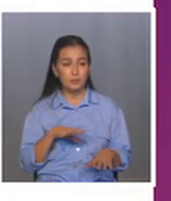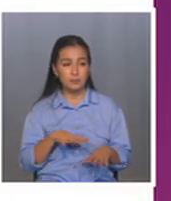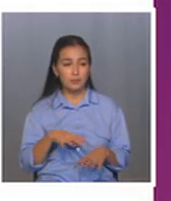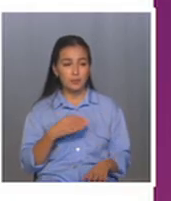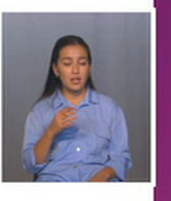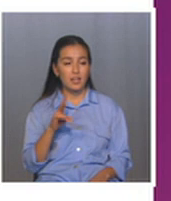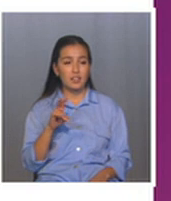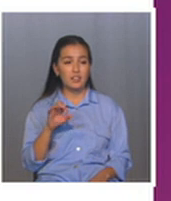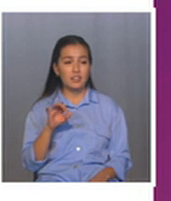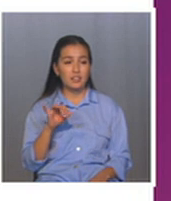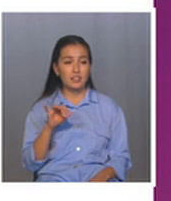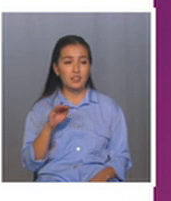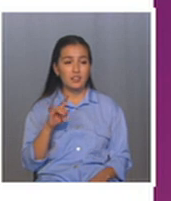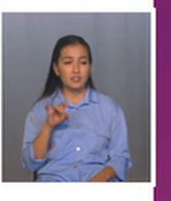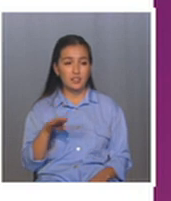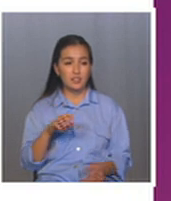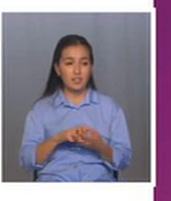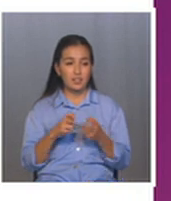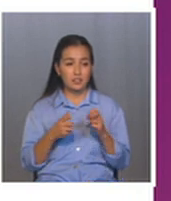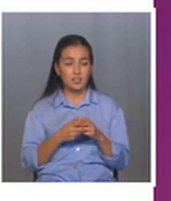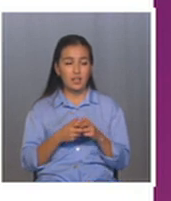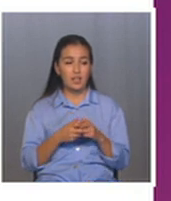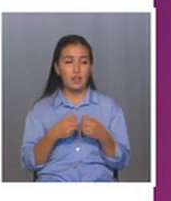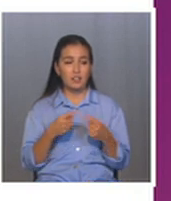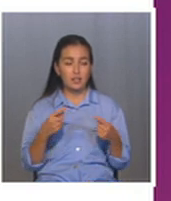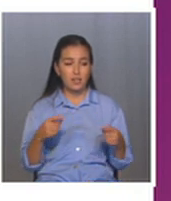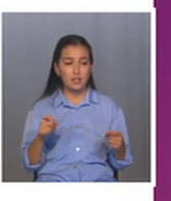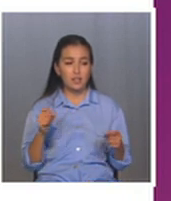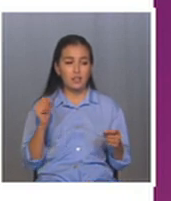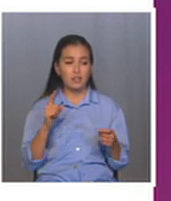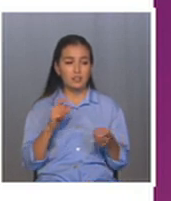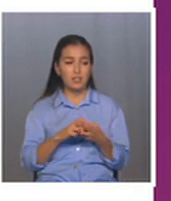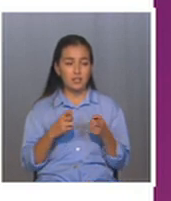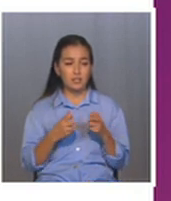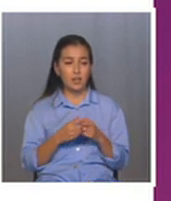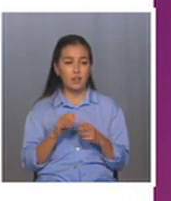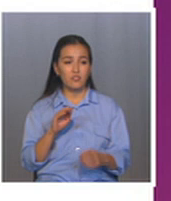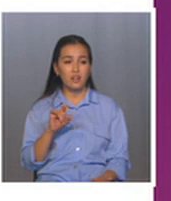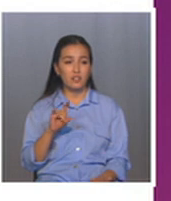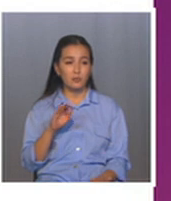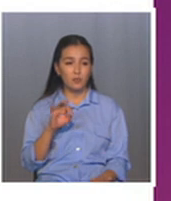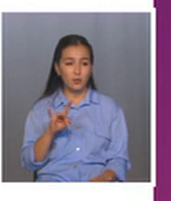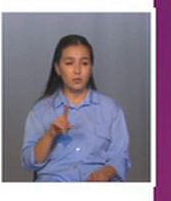нефрит тастары, тағы да басқа асыл тастар және фарфор болған екен.